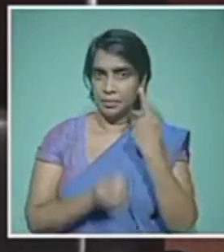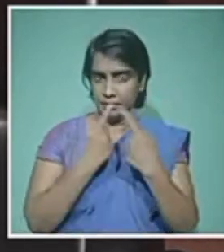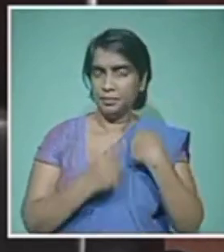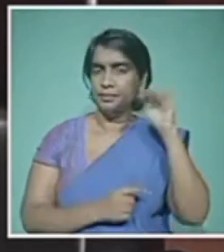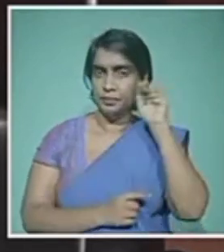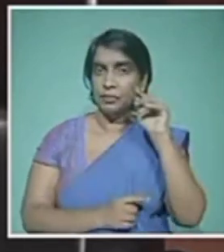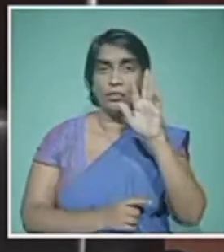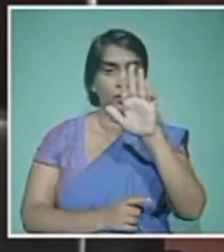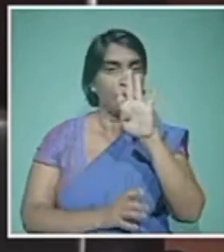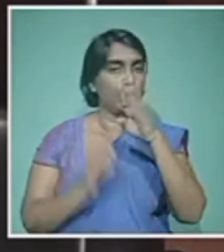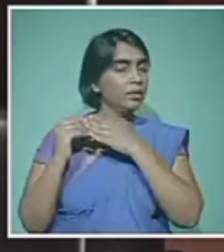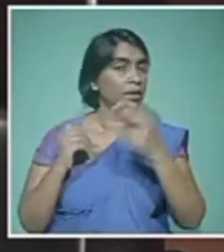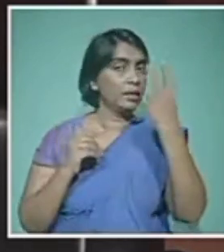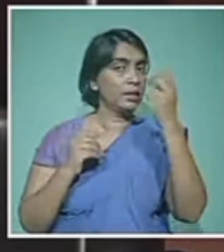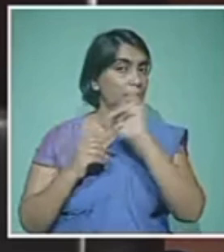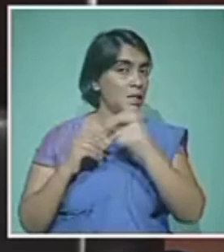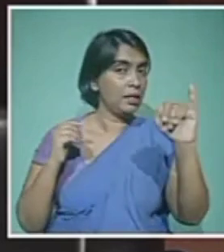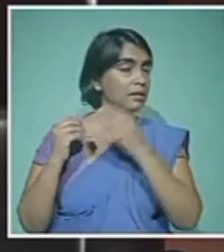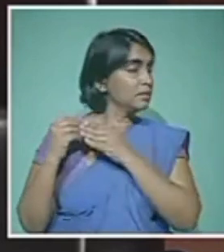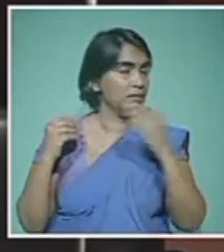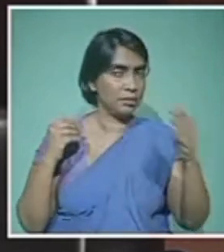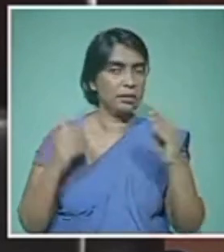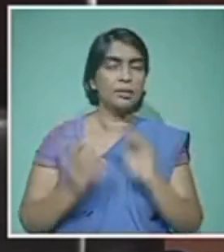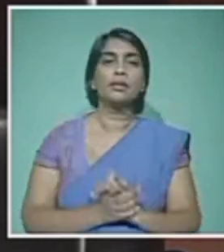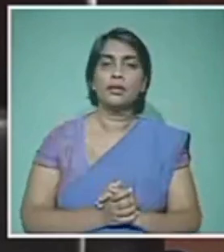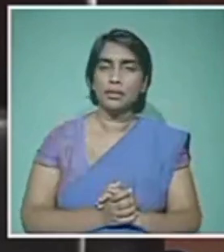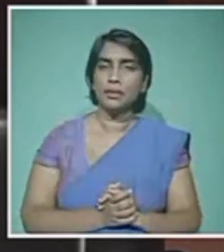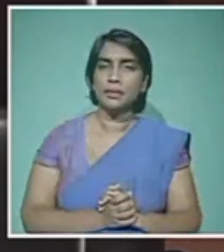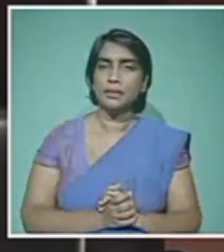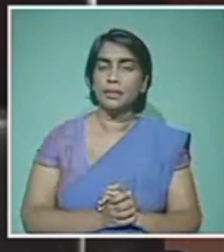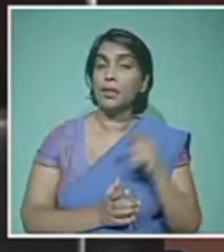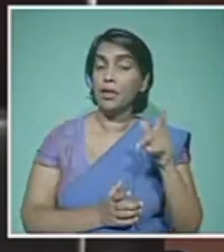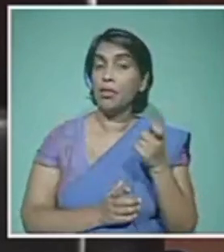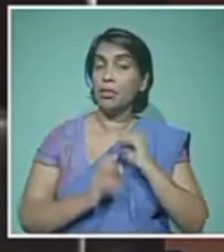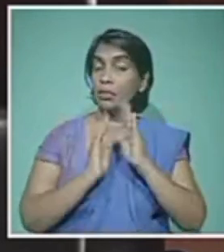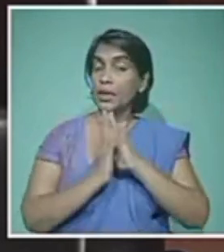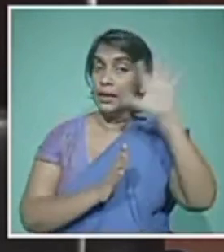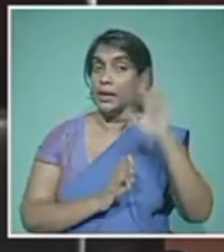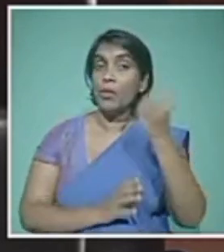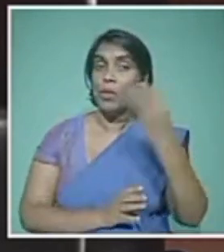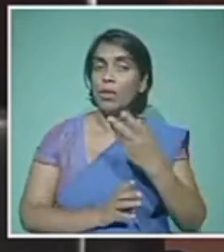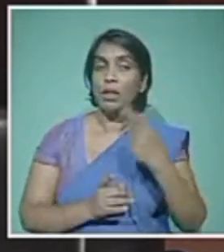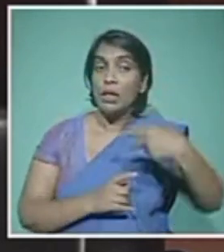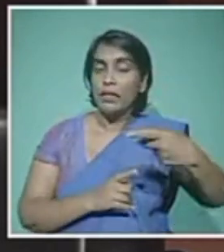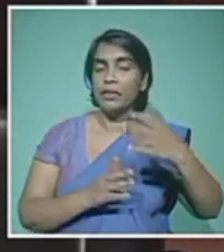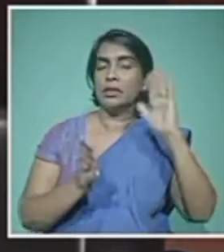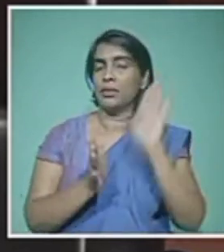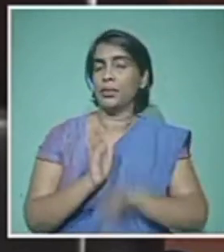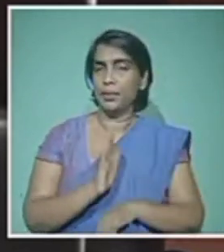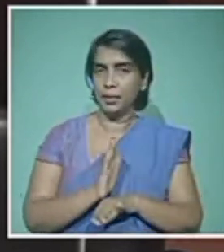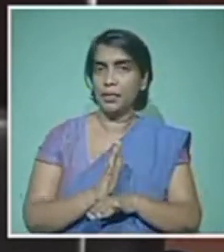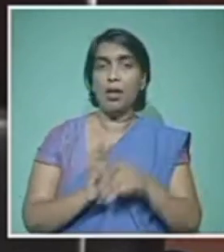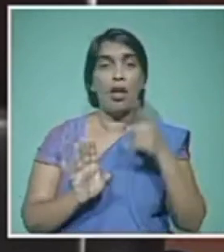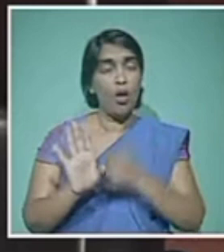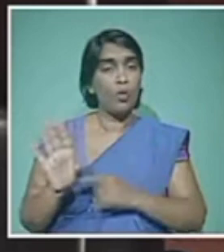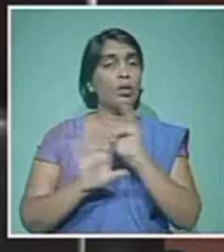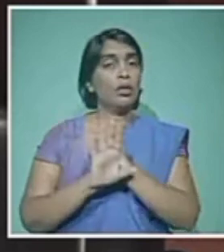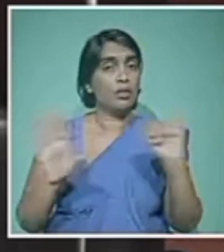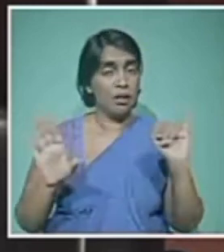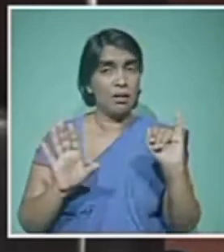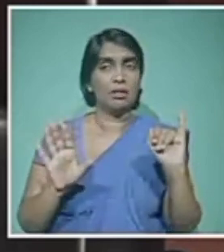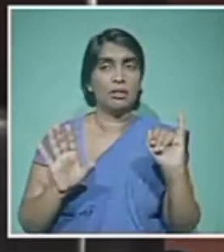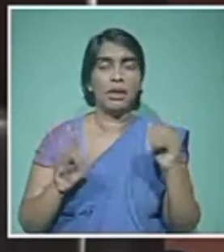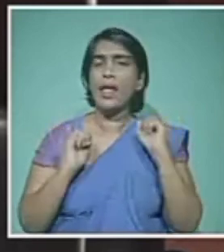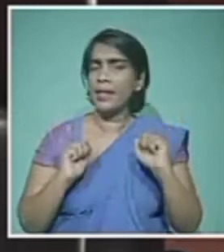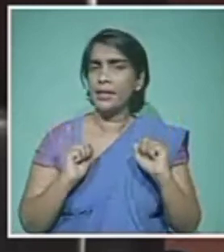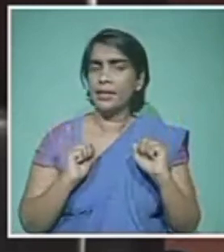ඇහුවේ 94 ඉඳලා 2016 දක්වා මේ මුදල් ගේන්න ඕන දින ගාන අවශ්‍ය කෙරුවා අවුරුදු 16ක්